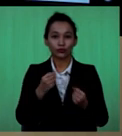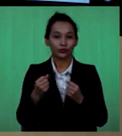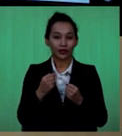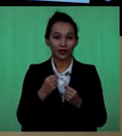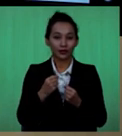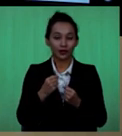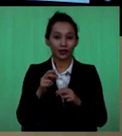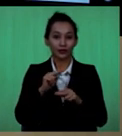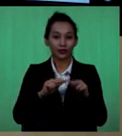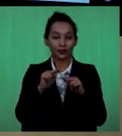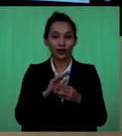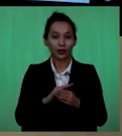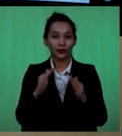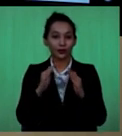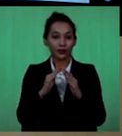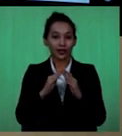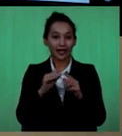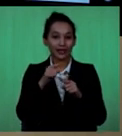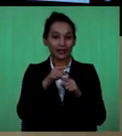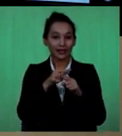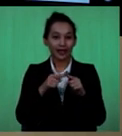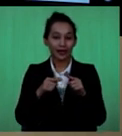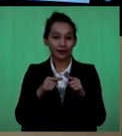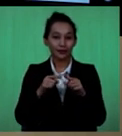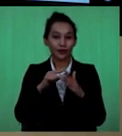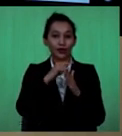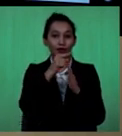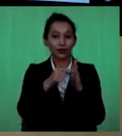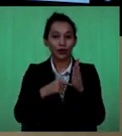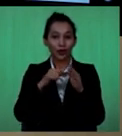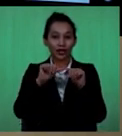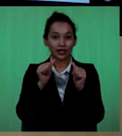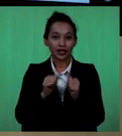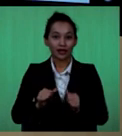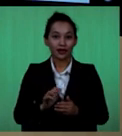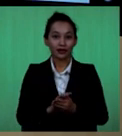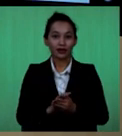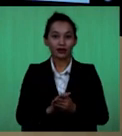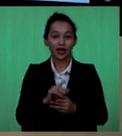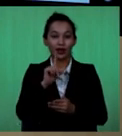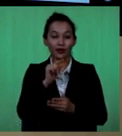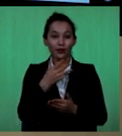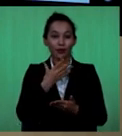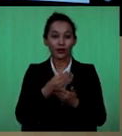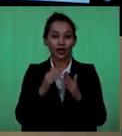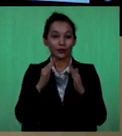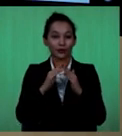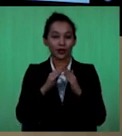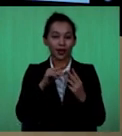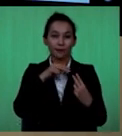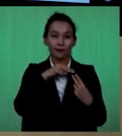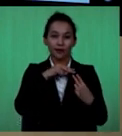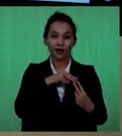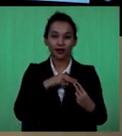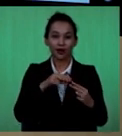ekan. Ularning indlari yarim doira shaklida. Bilasizmi bolajonlar, qaldirg'ochlar o'zlarining inlarini mehnat qilib